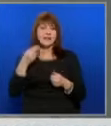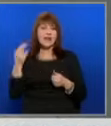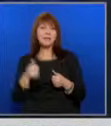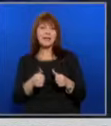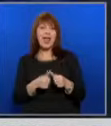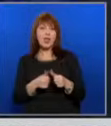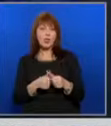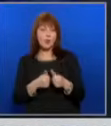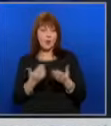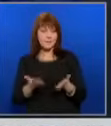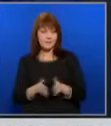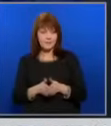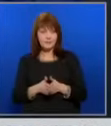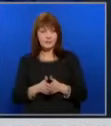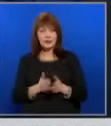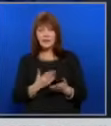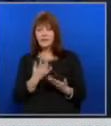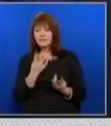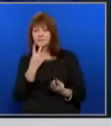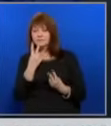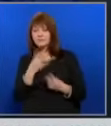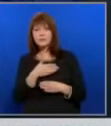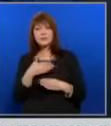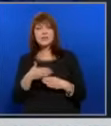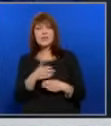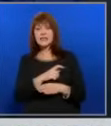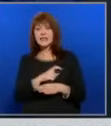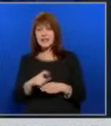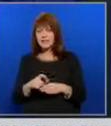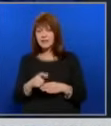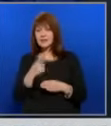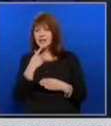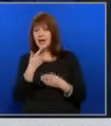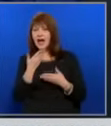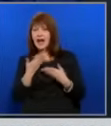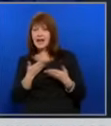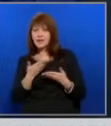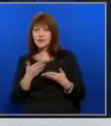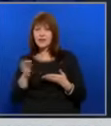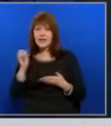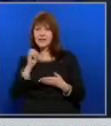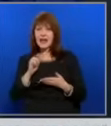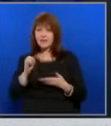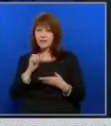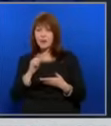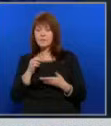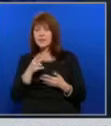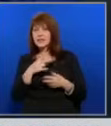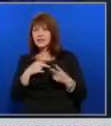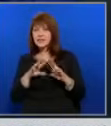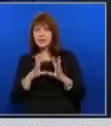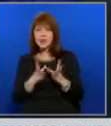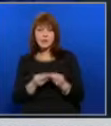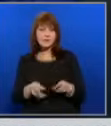подкрепяме го. Това, което виждаме през последните седмици, е, че в разговорите с Европейската комисия, че се търсят общо европейски